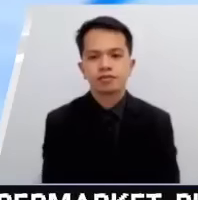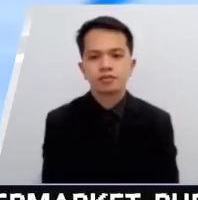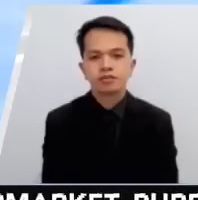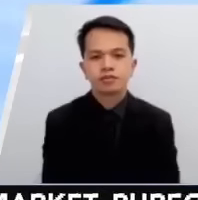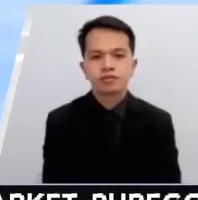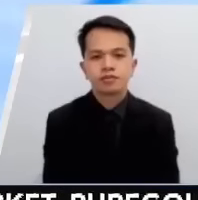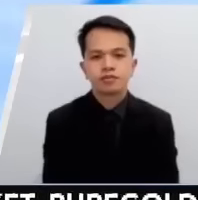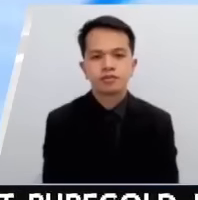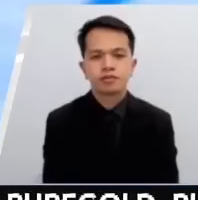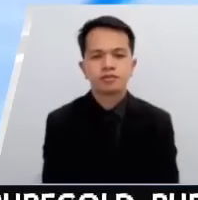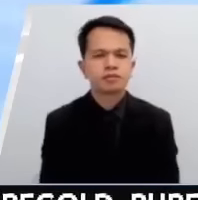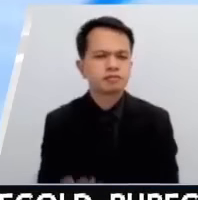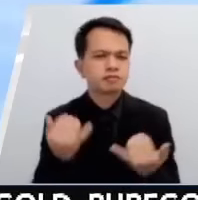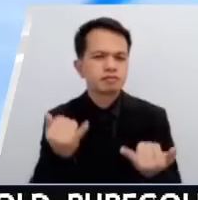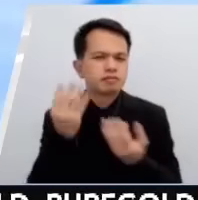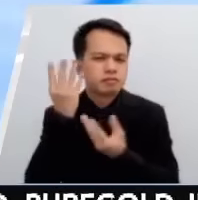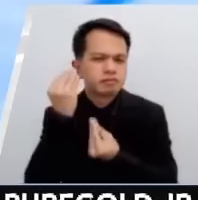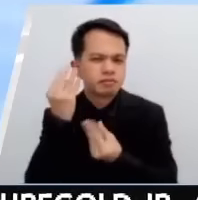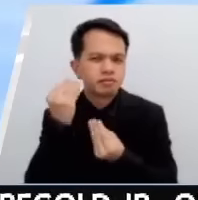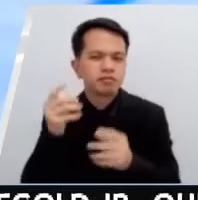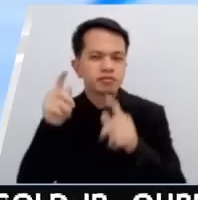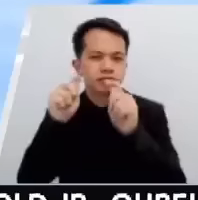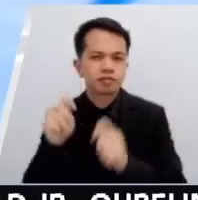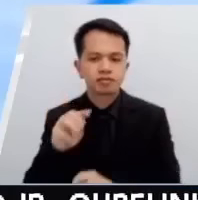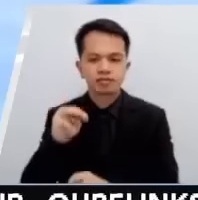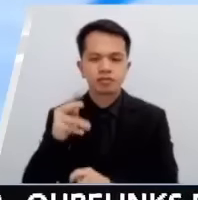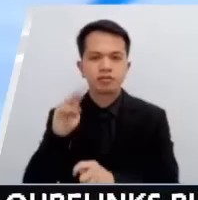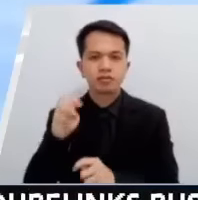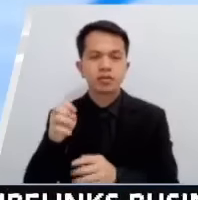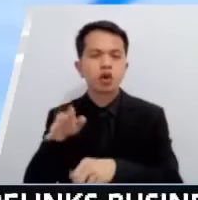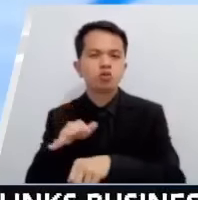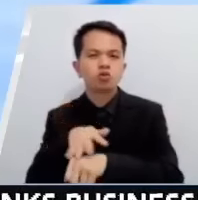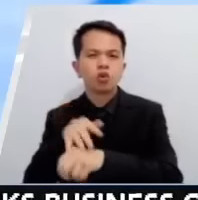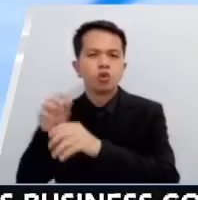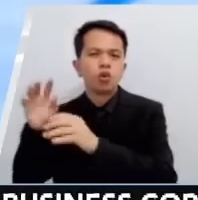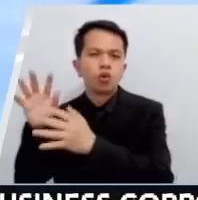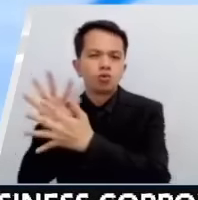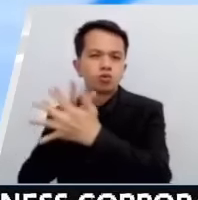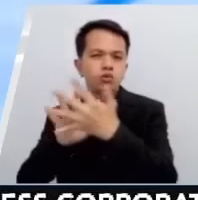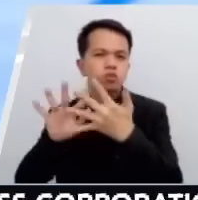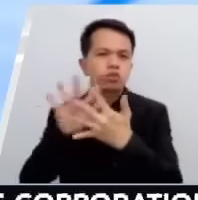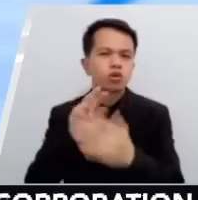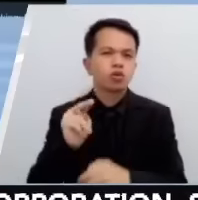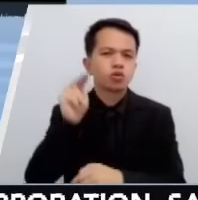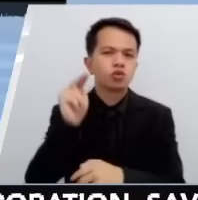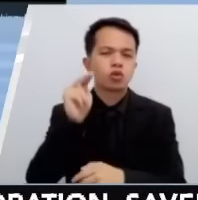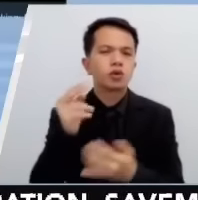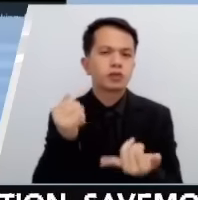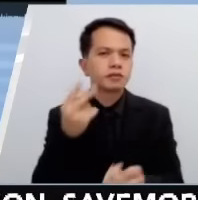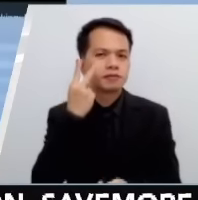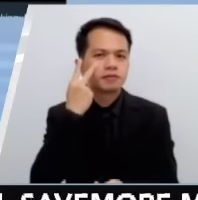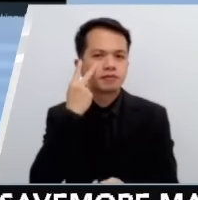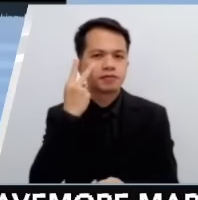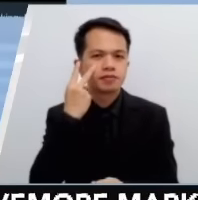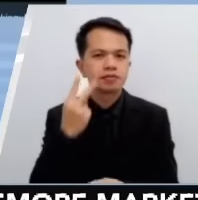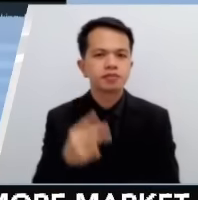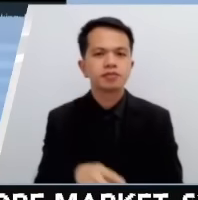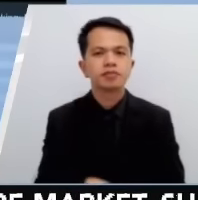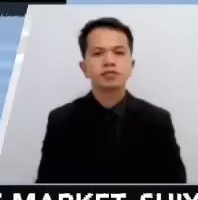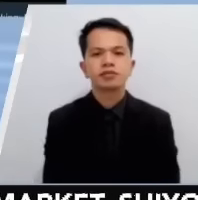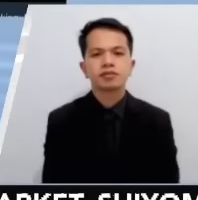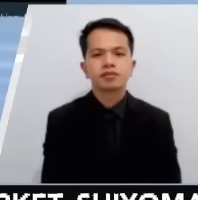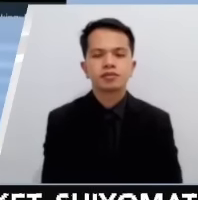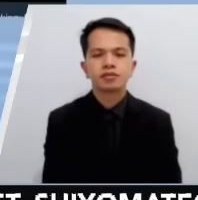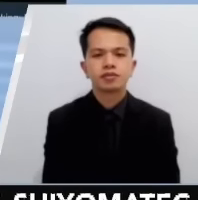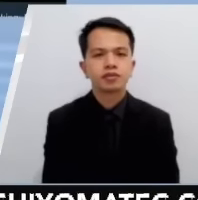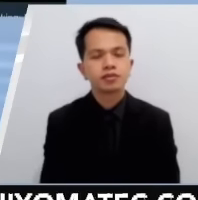update po tayo sa baguong marce na mabagal na kumikilos papuntang Norte kausapin natin si PAGASA Senior weather specialist gza scolar Magandang